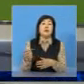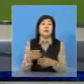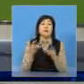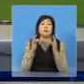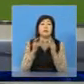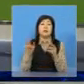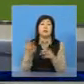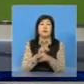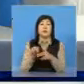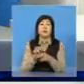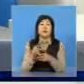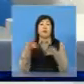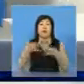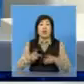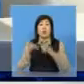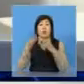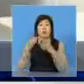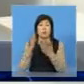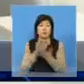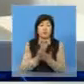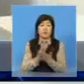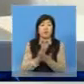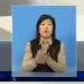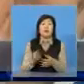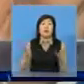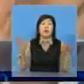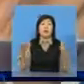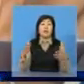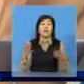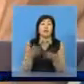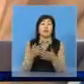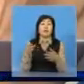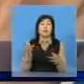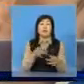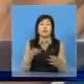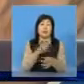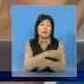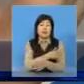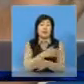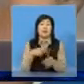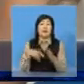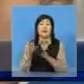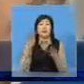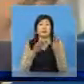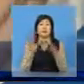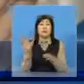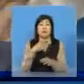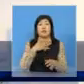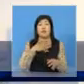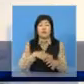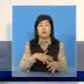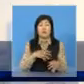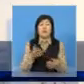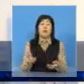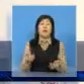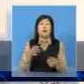стационарлық ем, и босану бөлім бар бізде. Қарғалы қалалық ауруханасының жаңа қондырғыларына жергілікті тұрғындар дән риза. Ауыл адамдары облыс